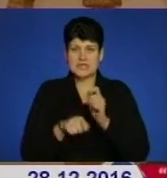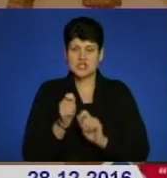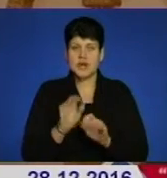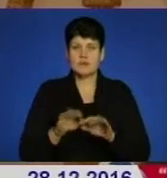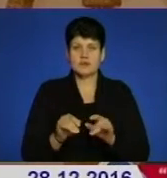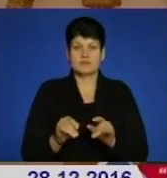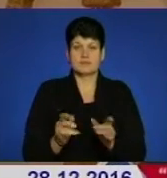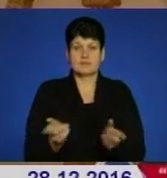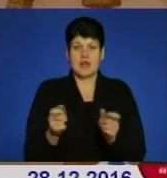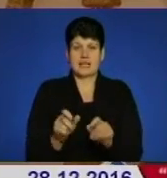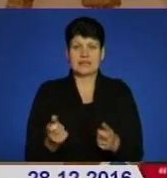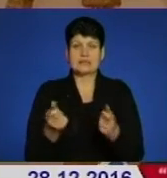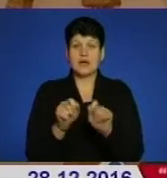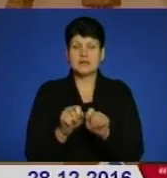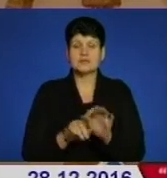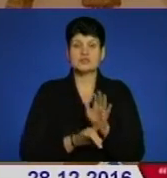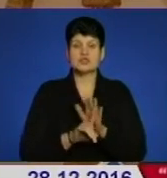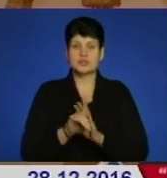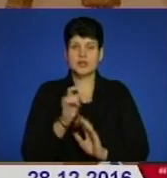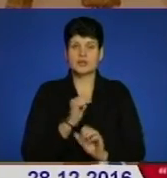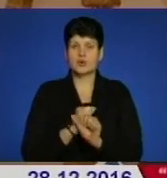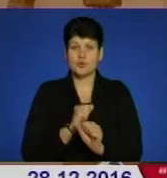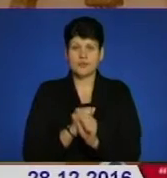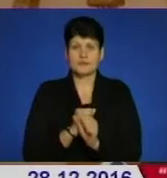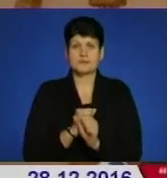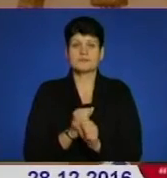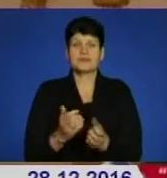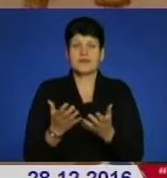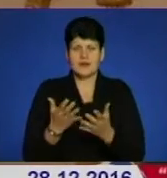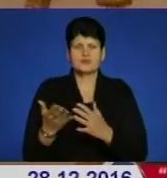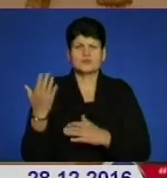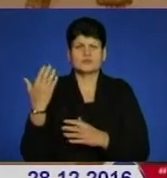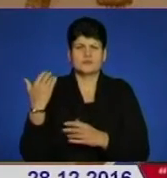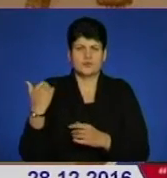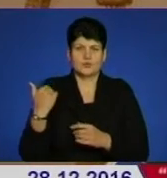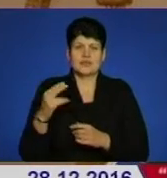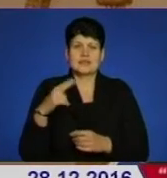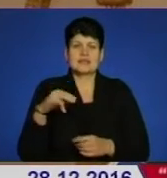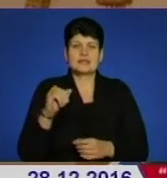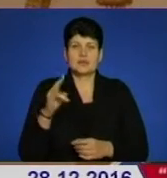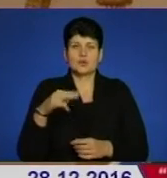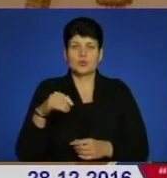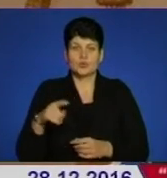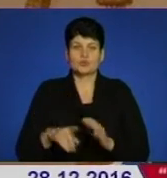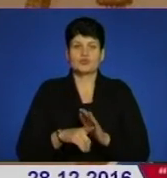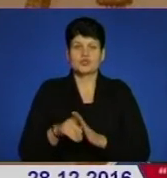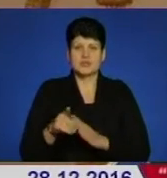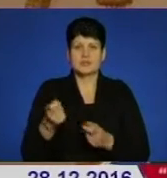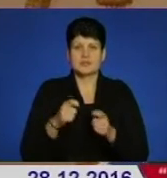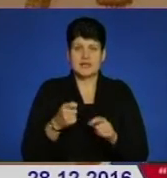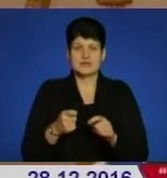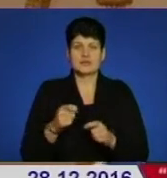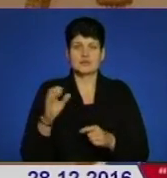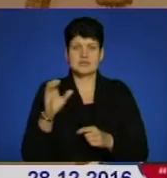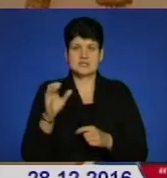акуратно її сплітали. Починали вони цей свій дідух робити, ясно, що завчасно, хоча дідухи починають плести вже із січня місяця до Різдва.